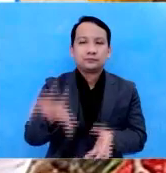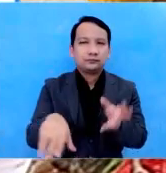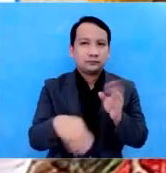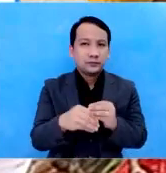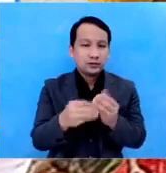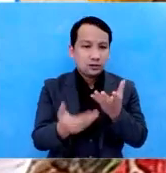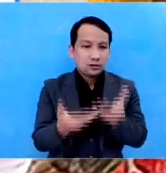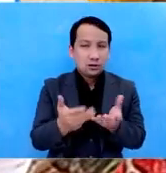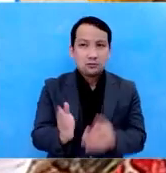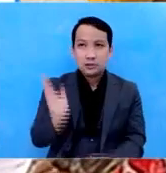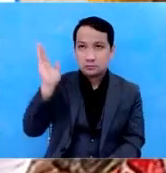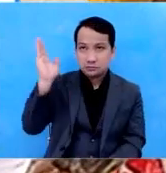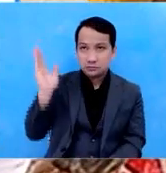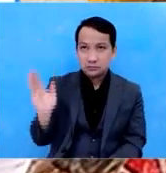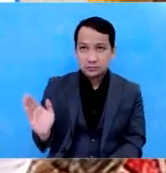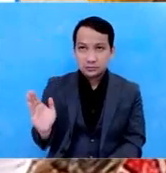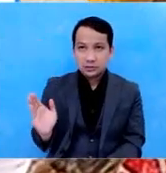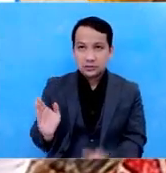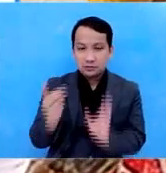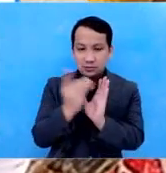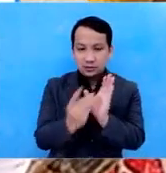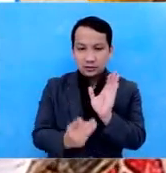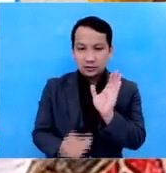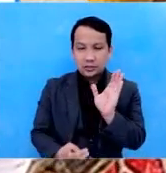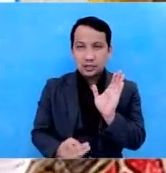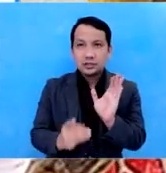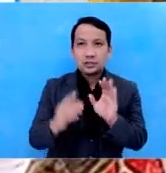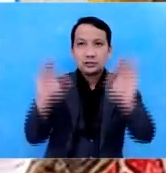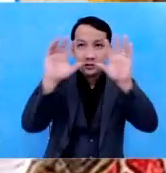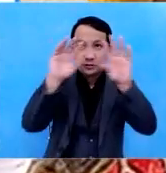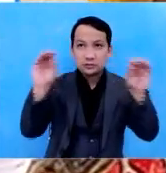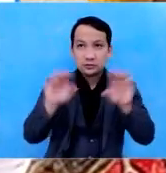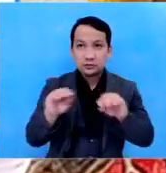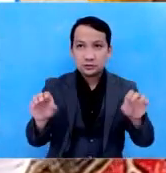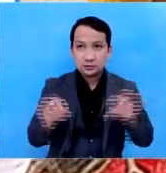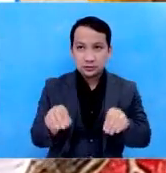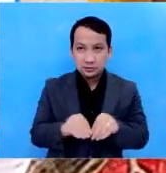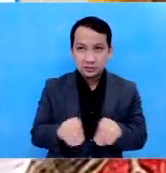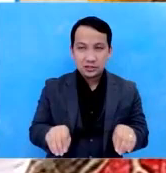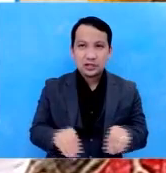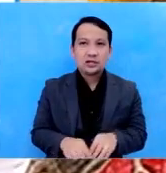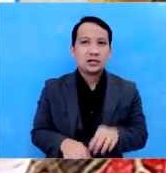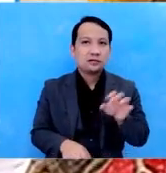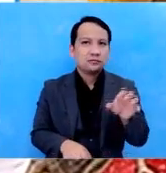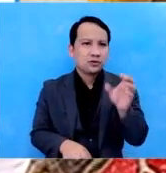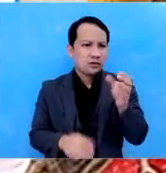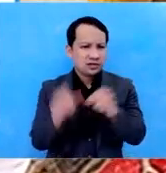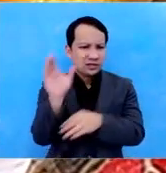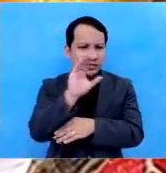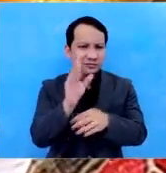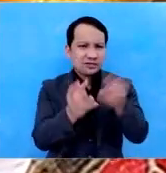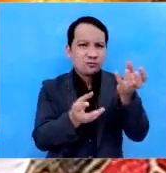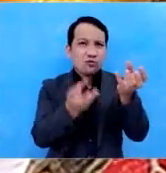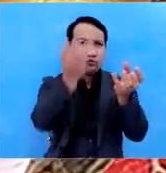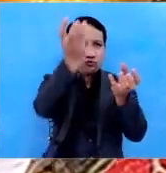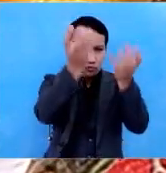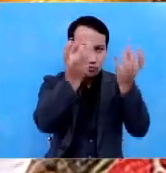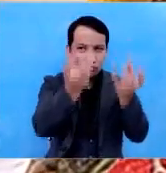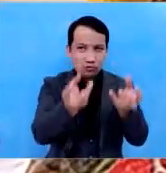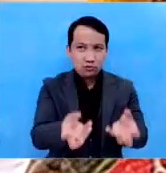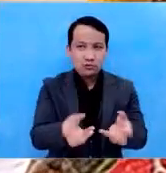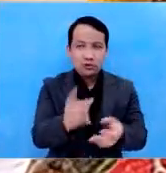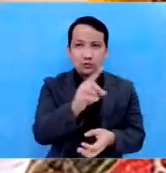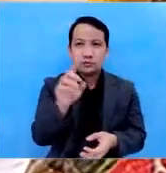Hindi rin mawawala dito ang mga pangdekorasyon sa Christmas tree. Ang box ng Christmas balls, 200 hanggang 550 pesos ang